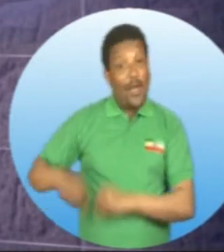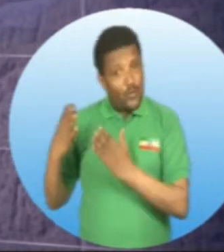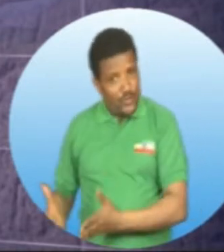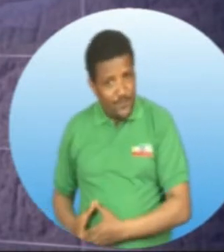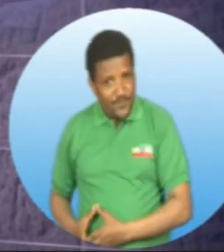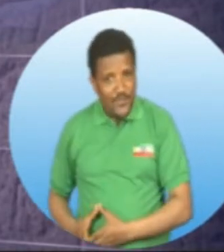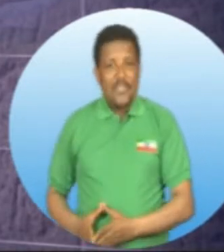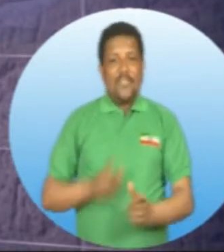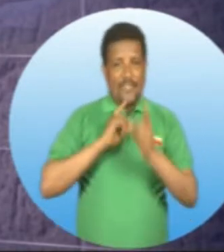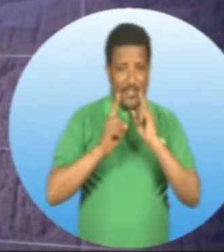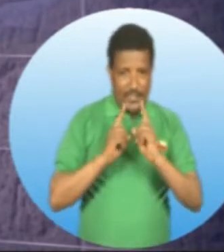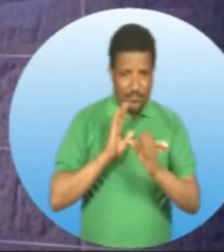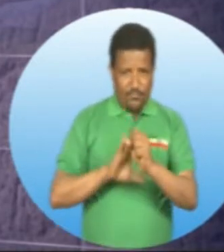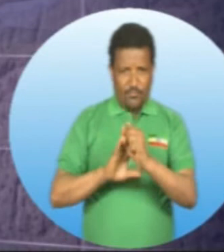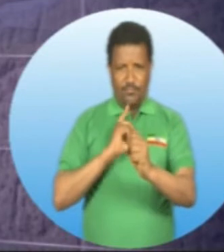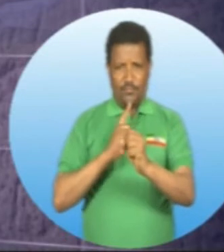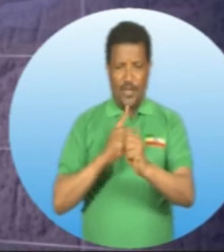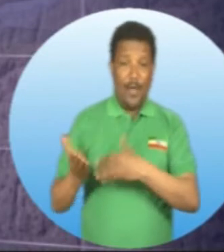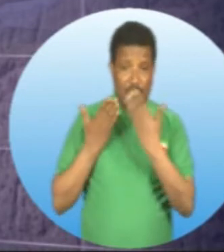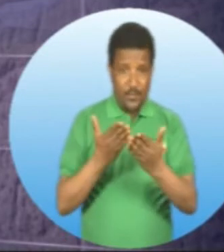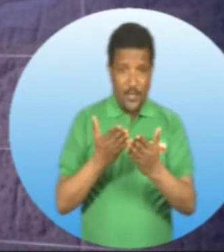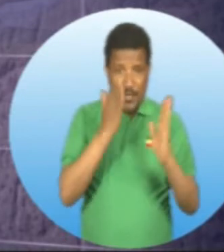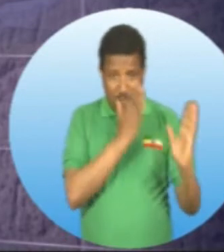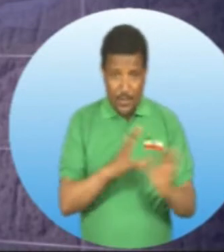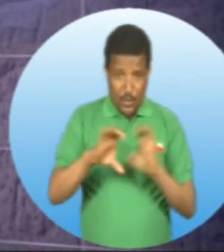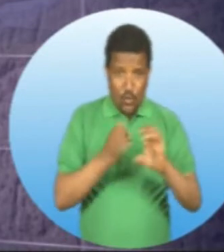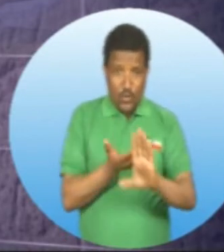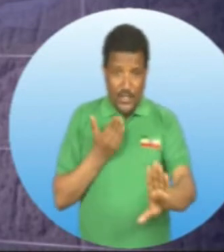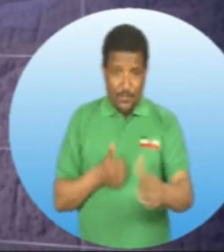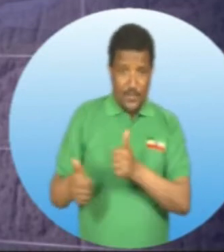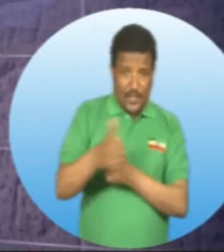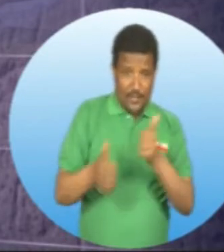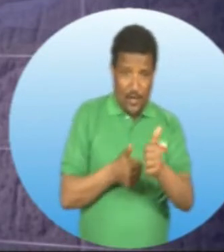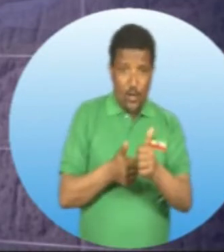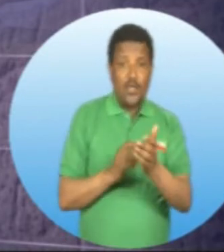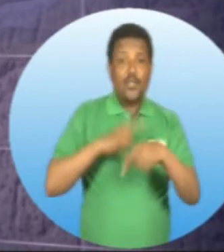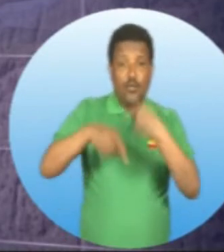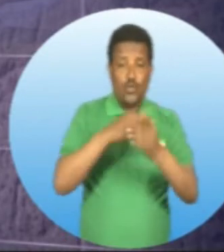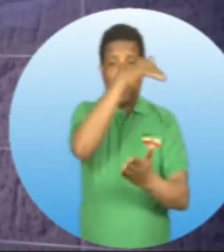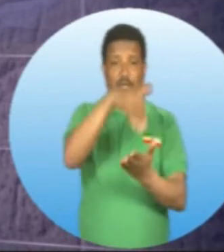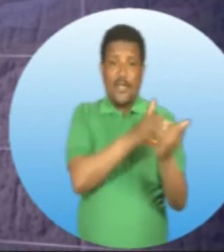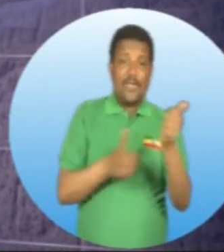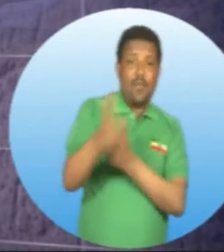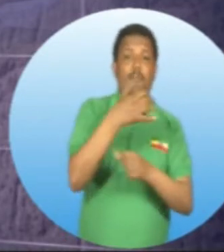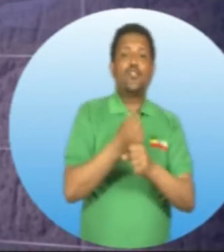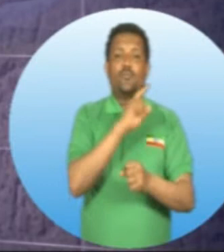ተማሪዎች ንግግር ለማቅረብ ከሚከወኑ ቅደም ተከተላዊ ሂደቶች መካከል ቅድሚያውን